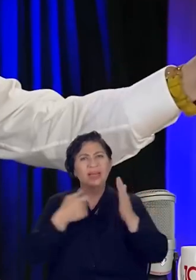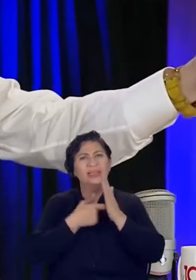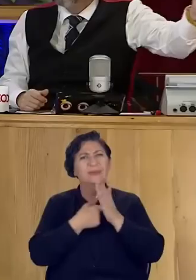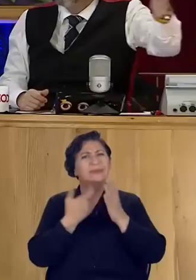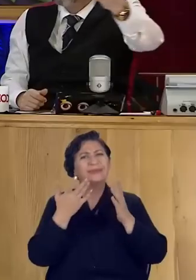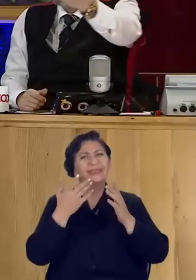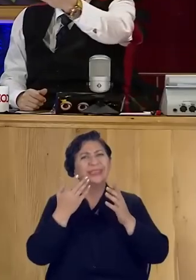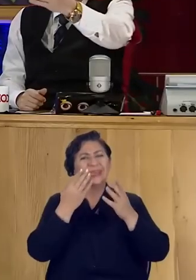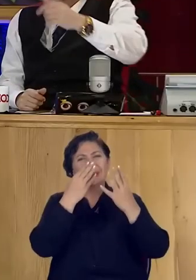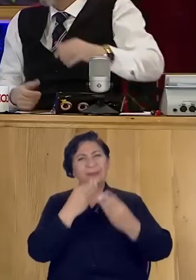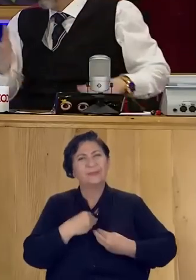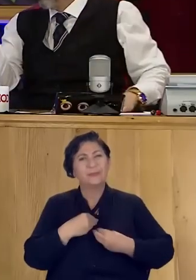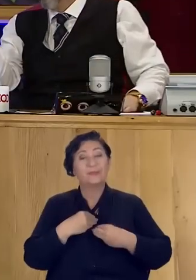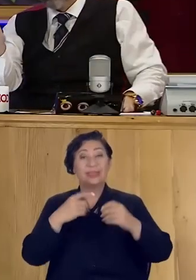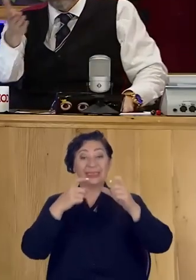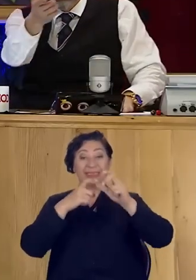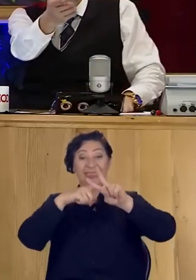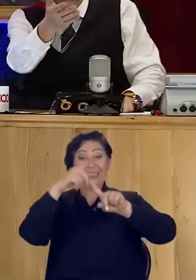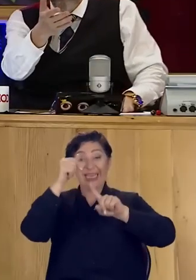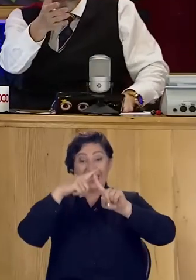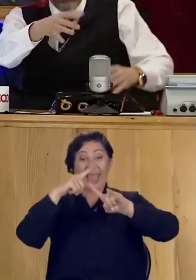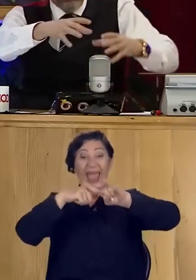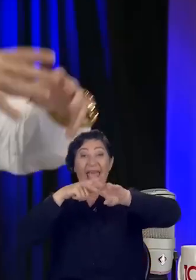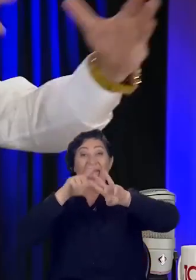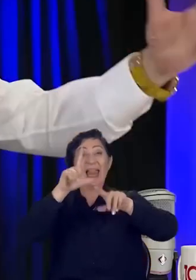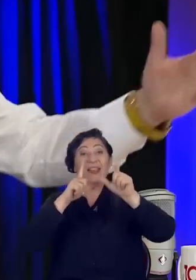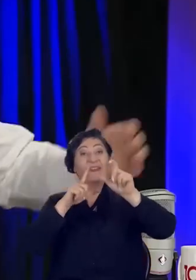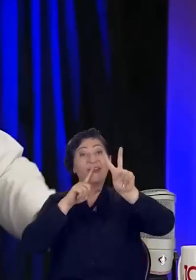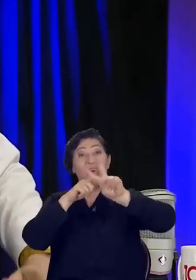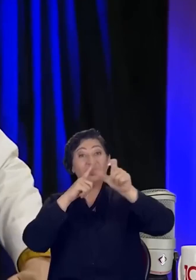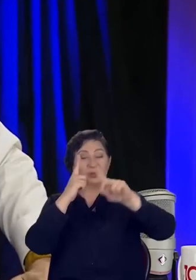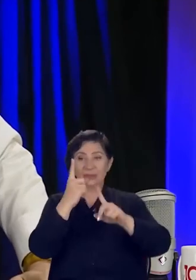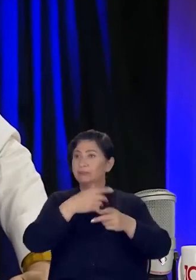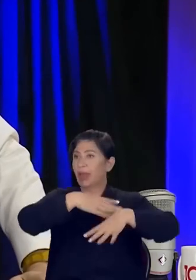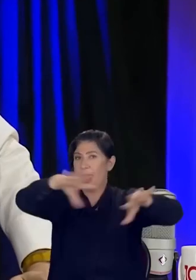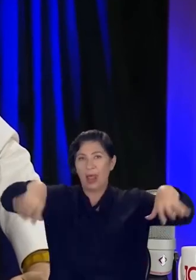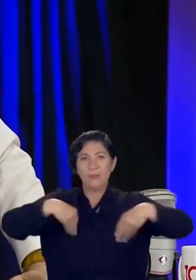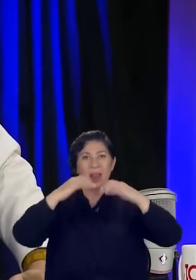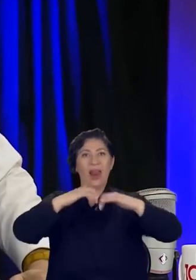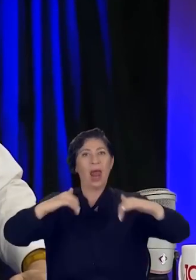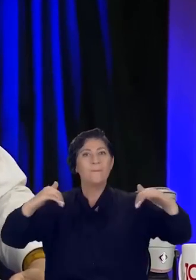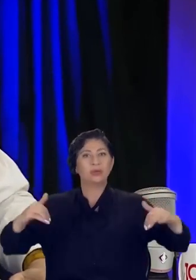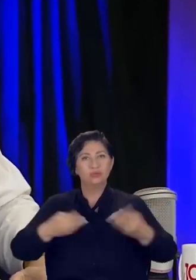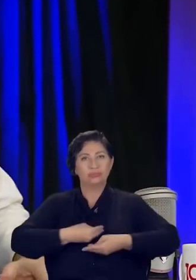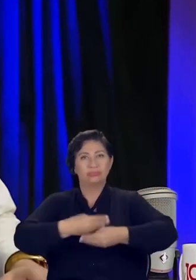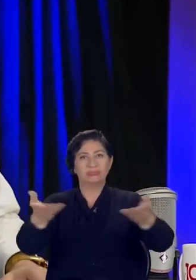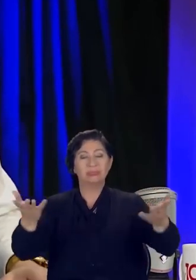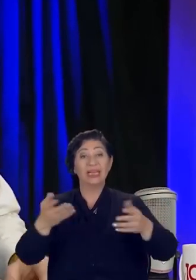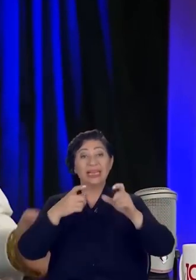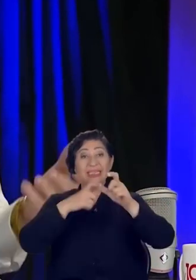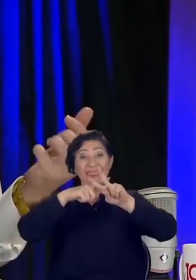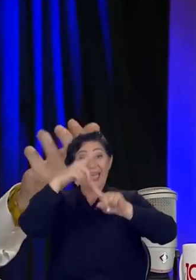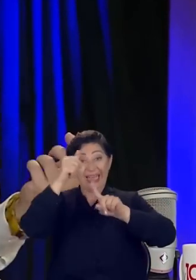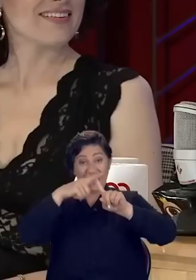lahmacunlarımızı getiren? Sait Elbacı mesela, değil mi? Ekibe, bütün seyircilerimize lahmacun dağıt. Mesela Sait Elbacı